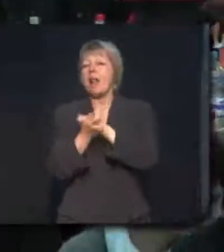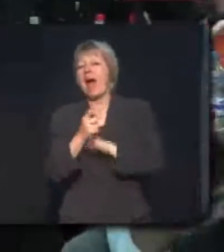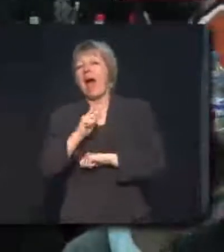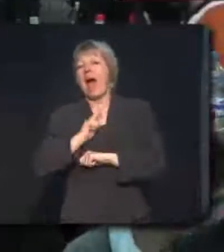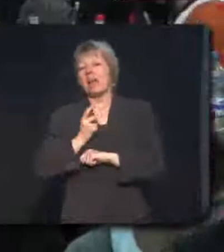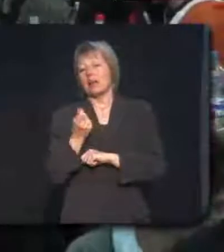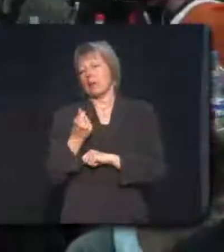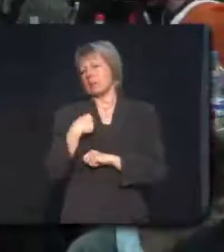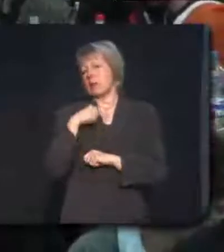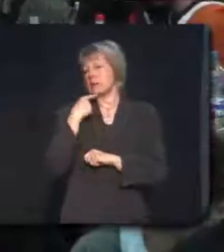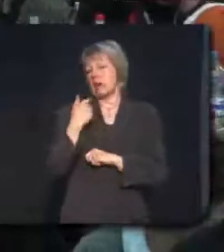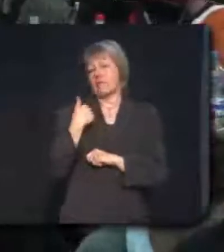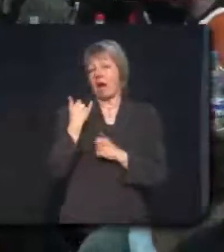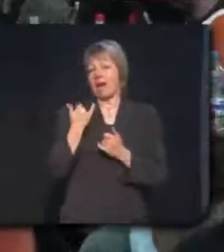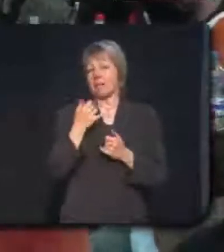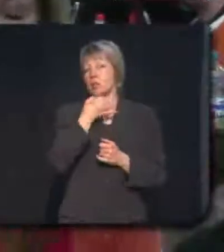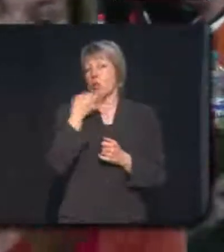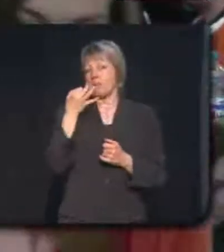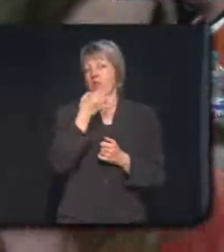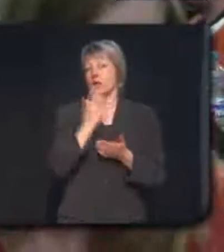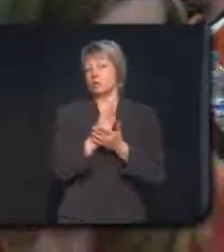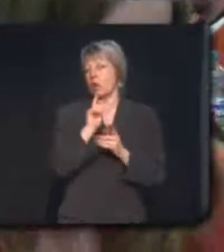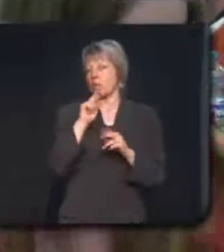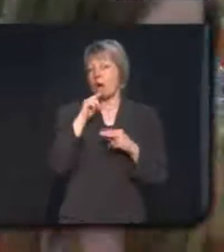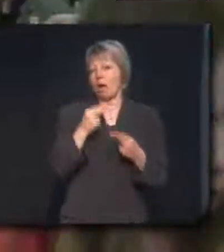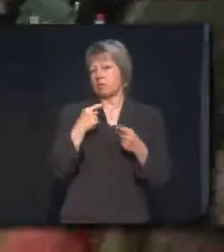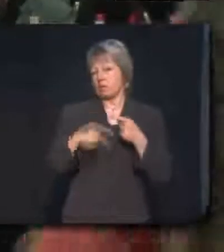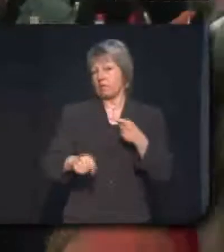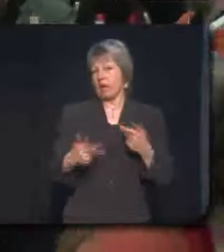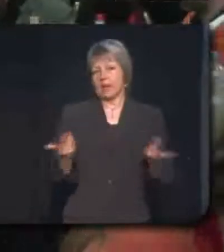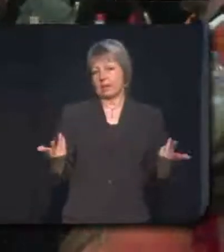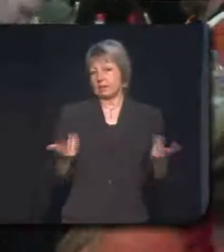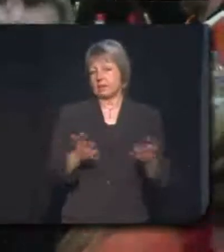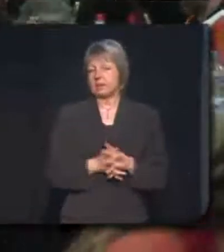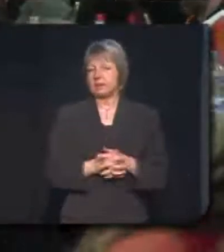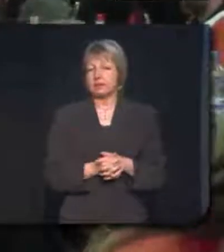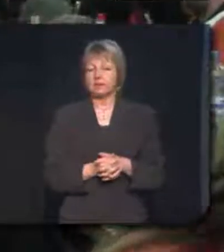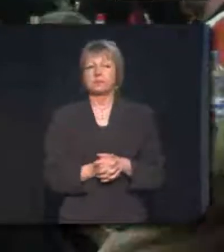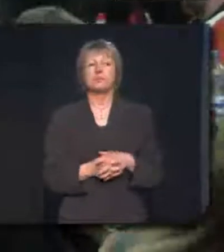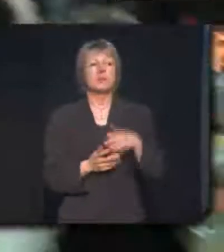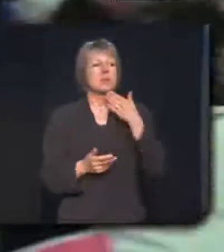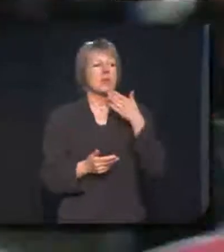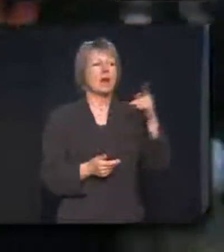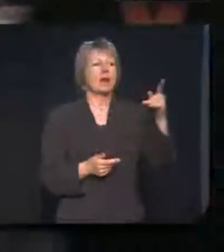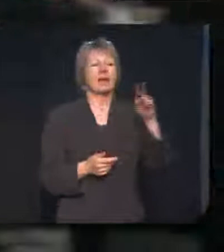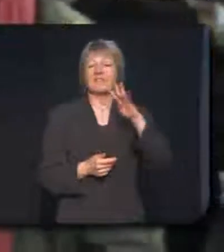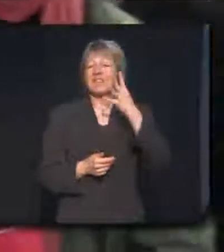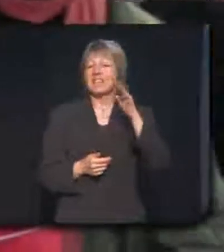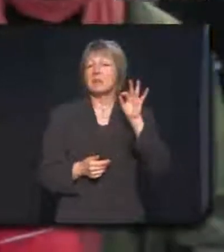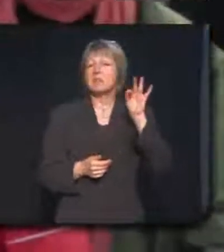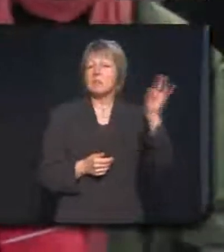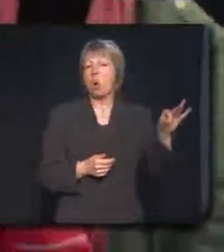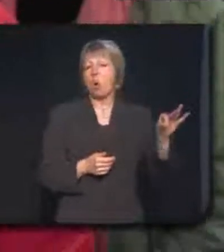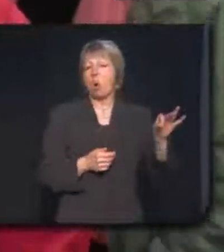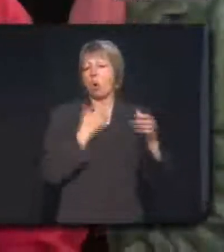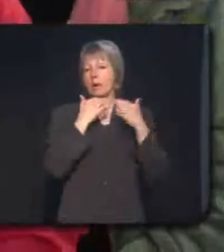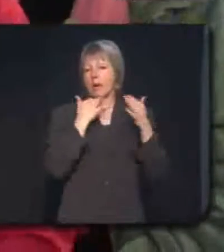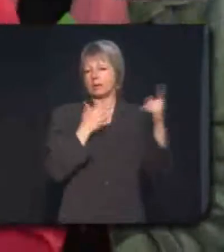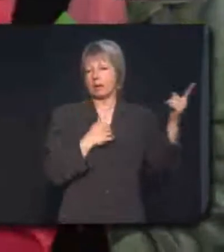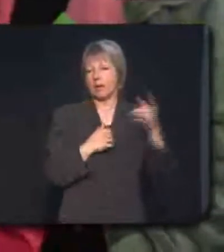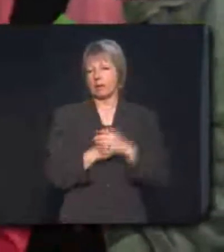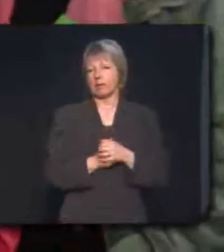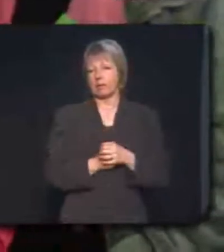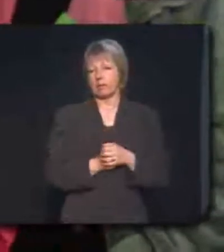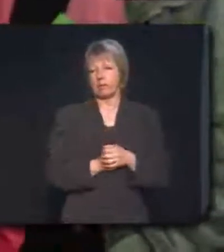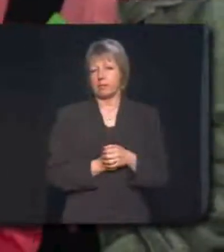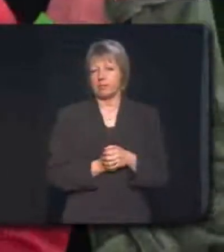nicht ausreichend beantwortet vielen Dank und der vierte Probetag vielleicht